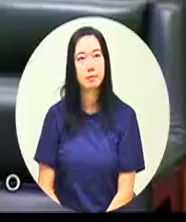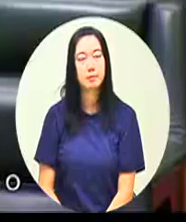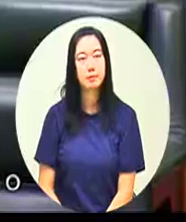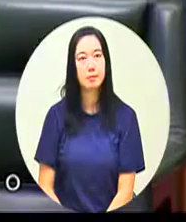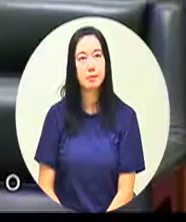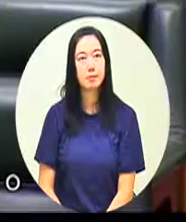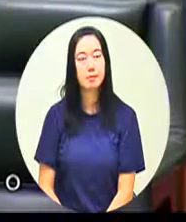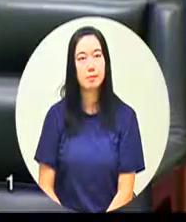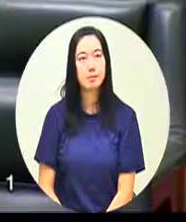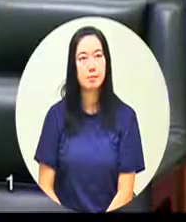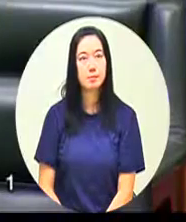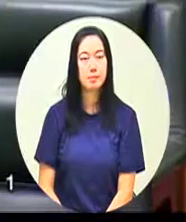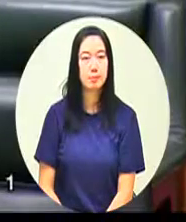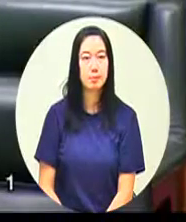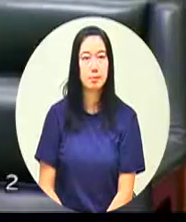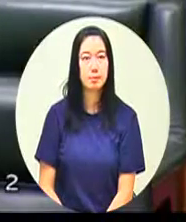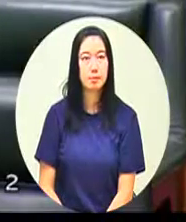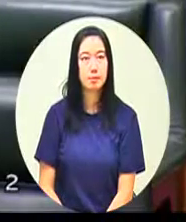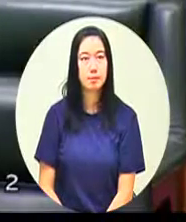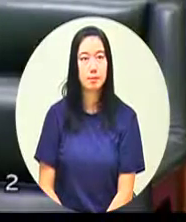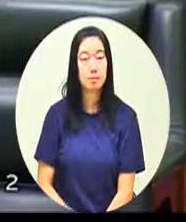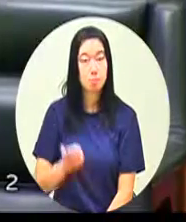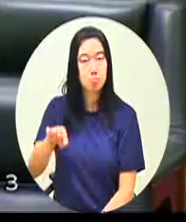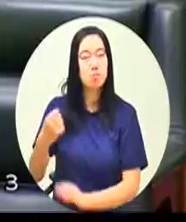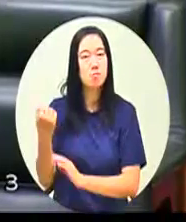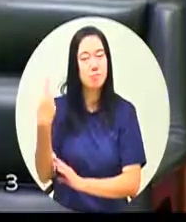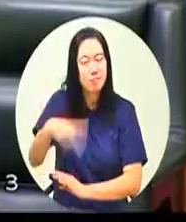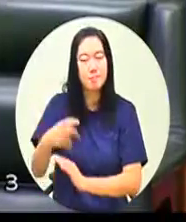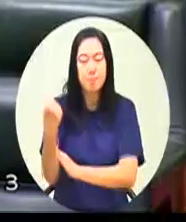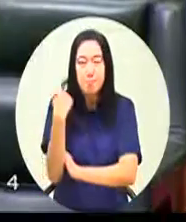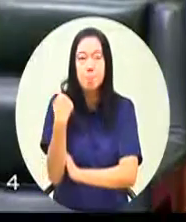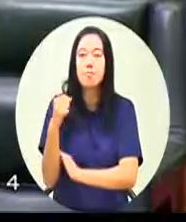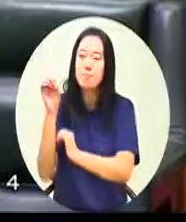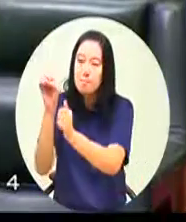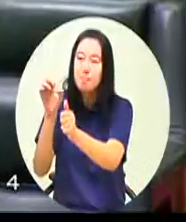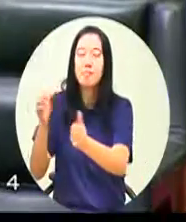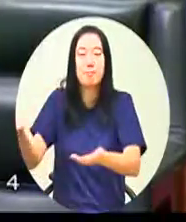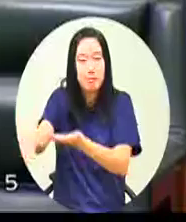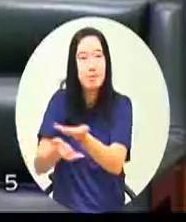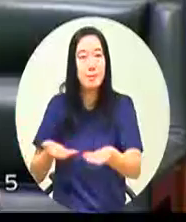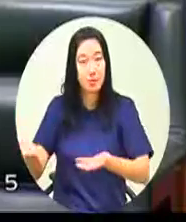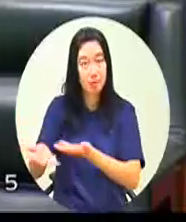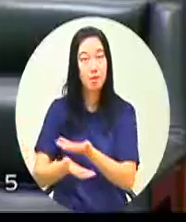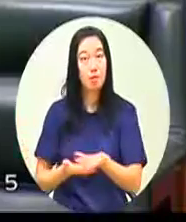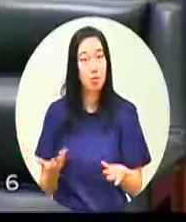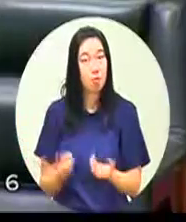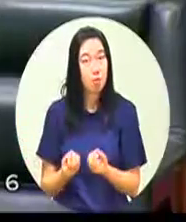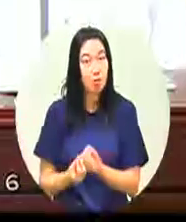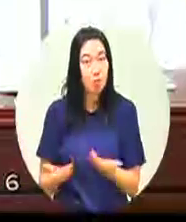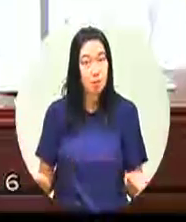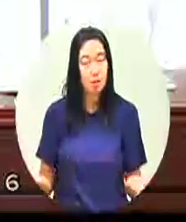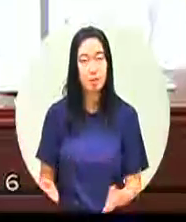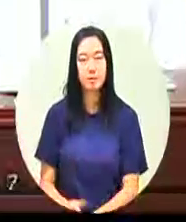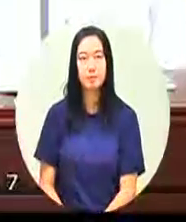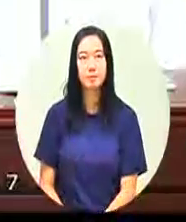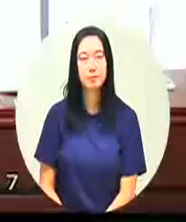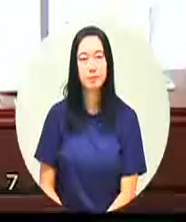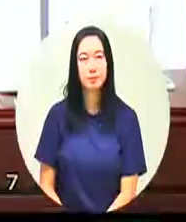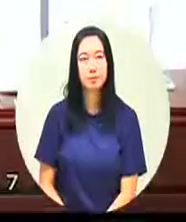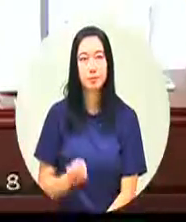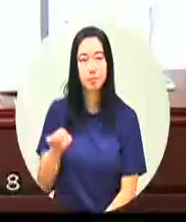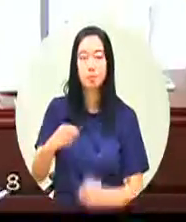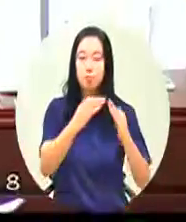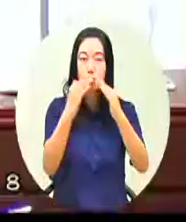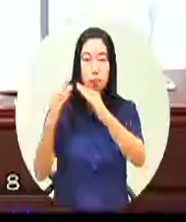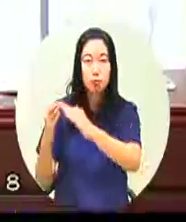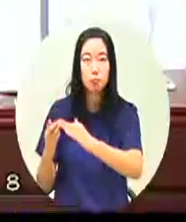是不是要加强怎样去跟这个住户沟通？ 跟议员报告哈，我们这个用户接管